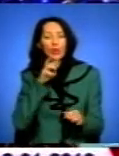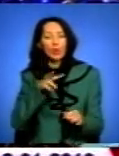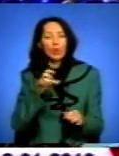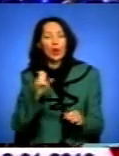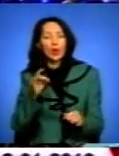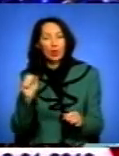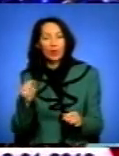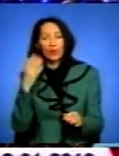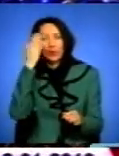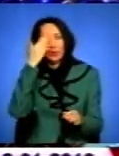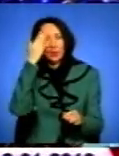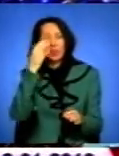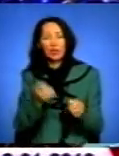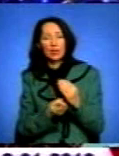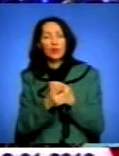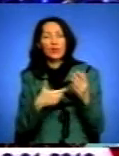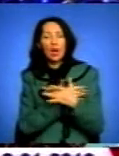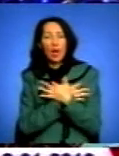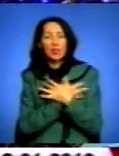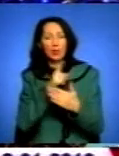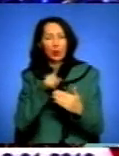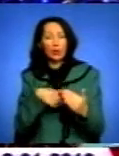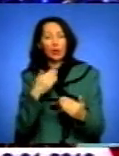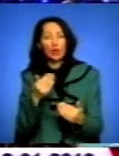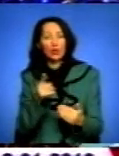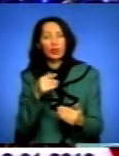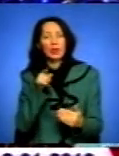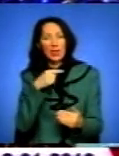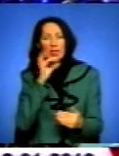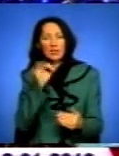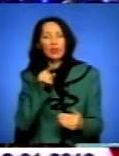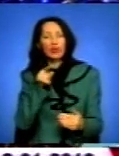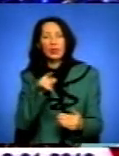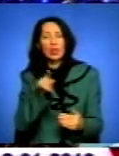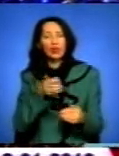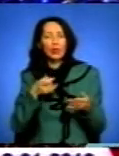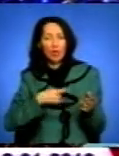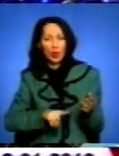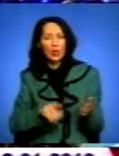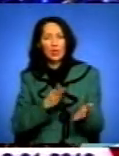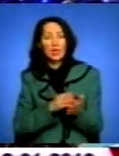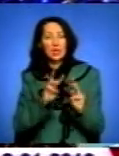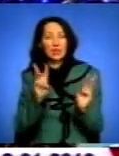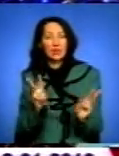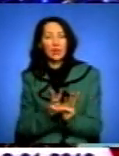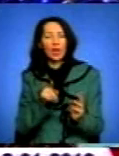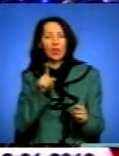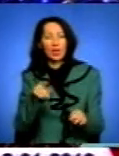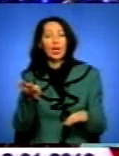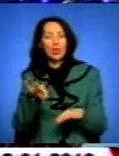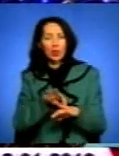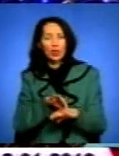увісні, коли йому явився ангел і його переконав в тому, що те, що народиться, діви є святе. І оскільки ти заручений,